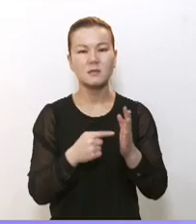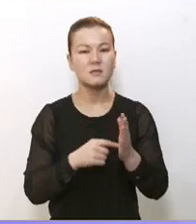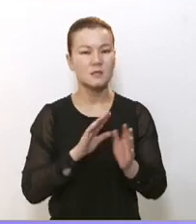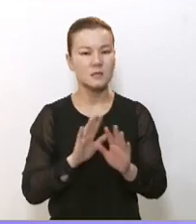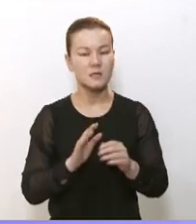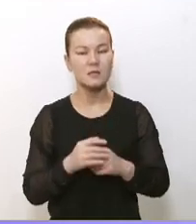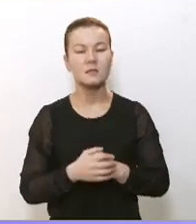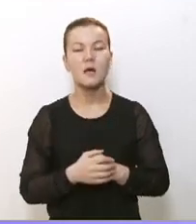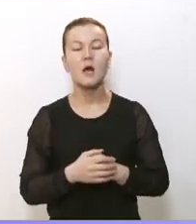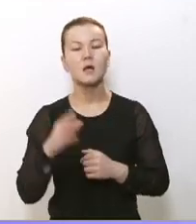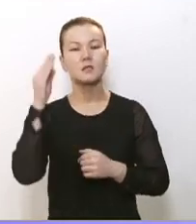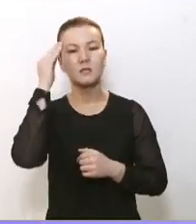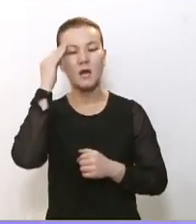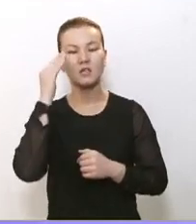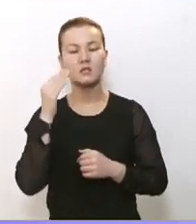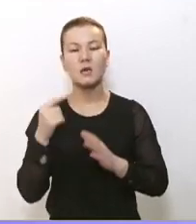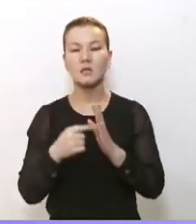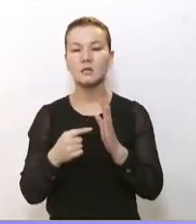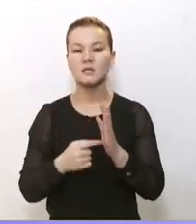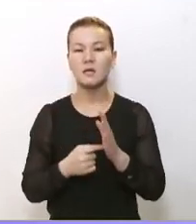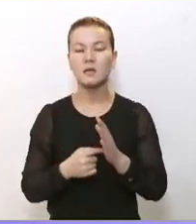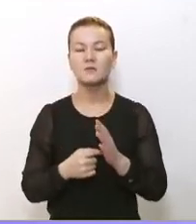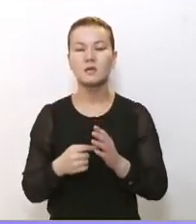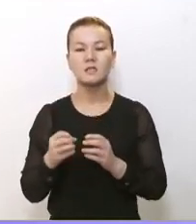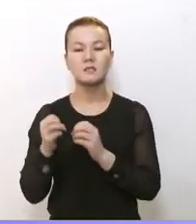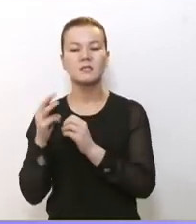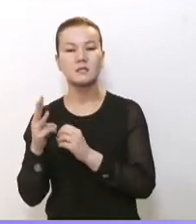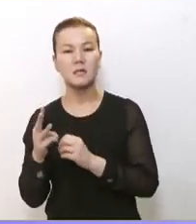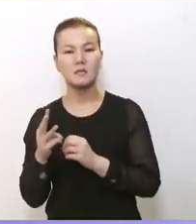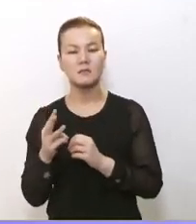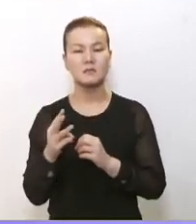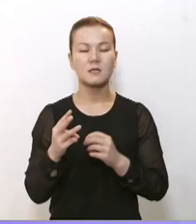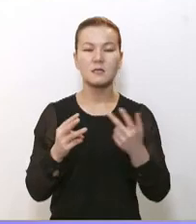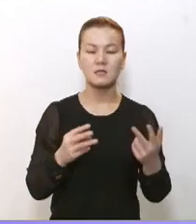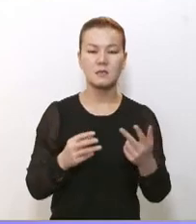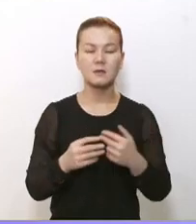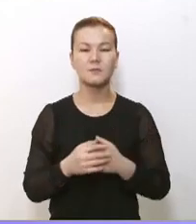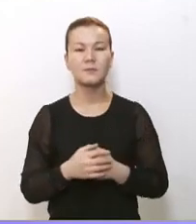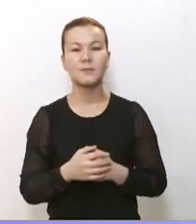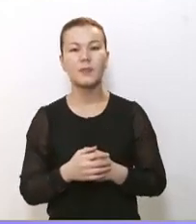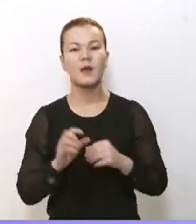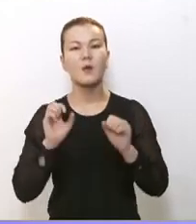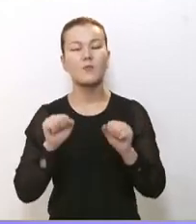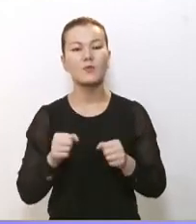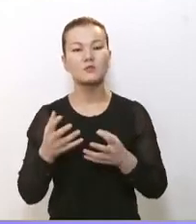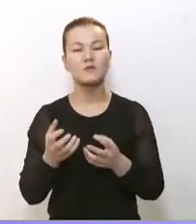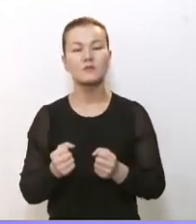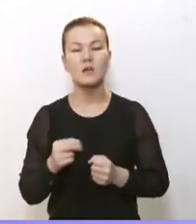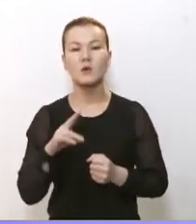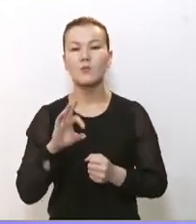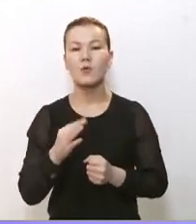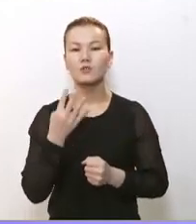разделится. Значит, делим 13 на 3. Можно взять